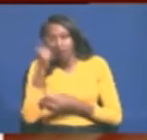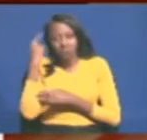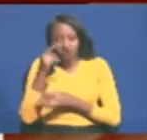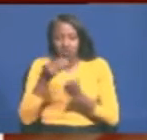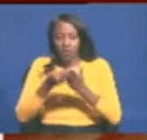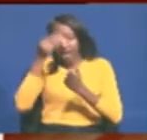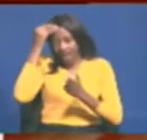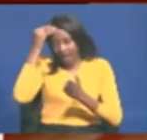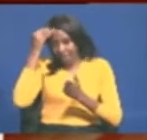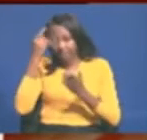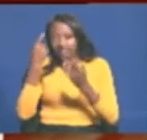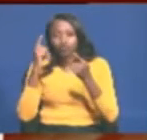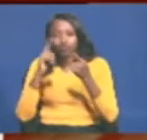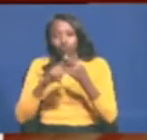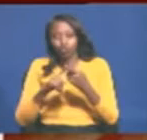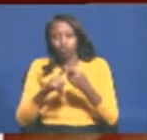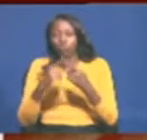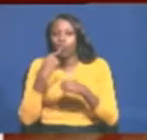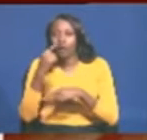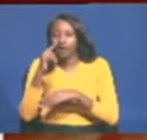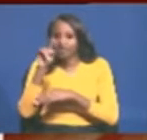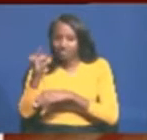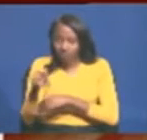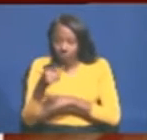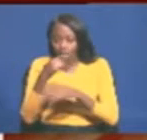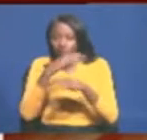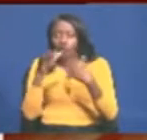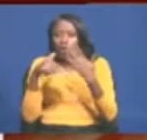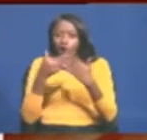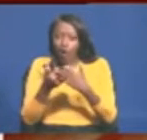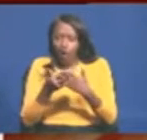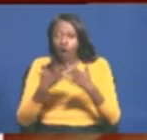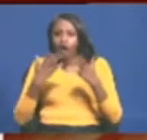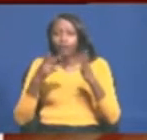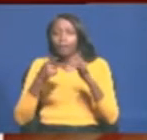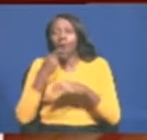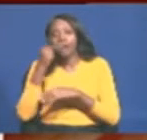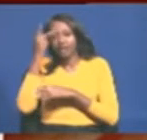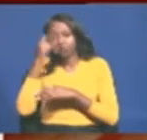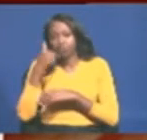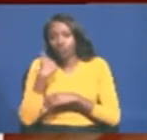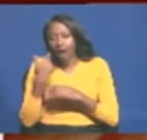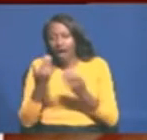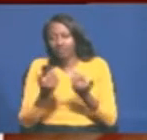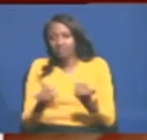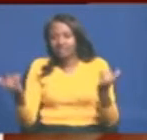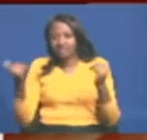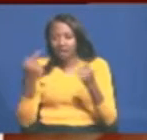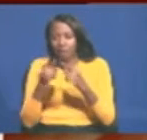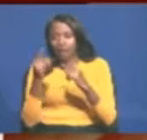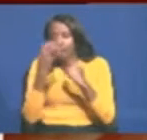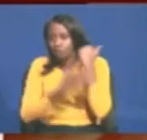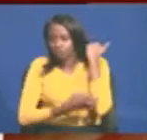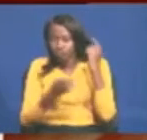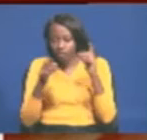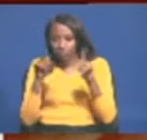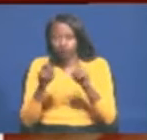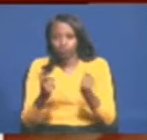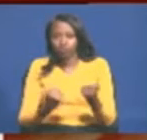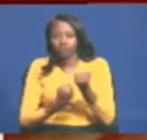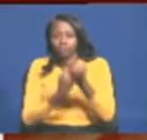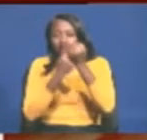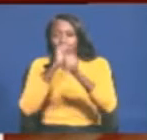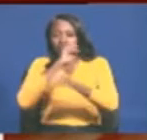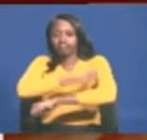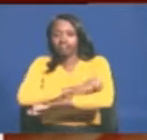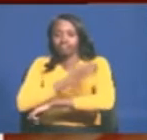100 ili kuwasaidia wanafunzi werevu kutoka familia zisizojiweza. Irungu alitoa wito kwa wadau wa elimu katika eneo hilo kutafuta